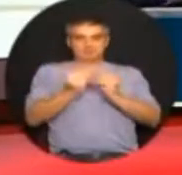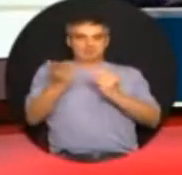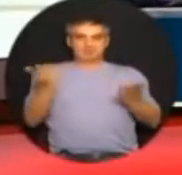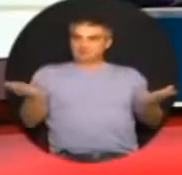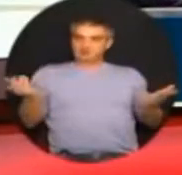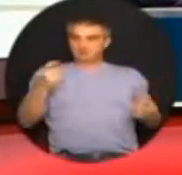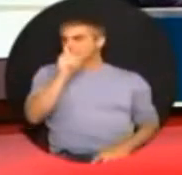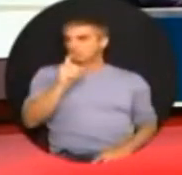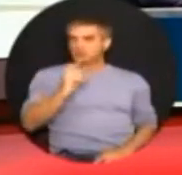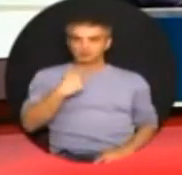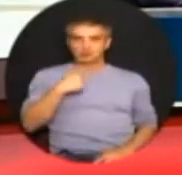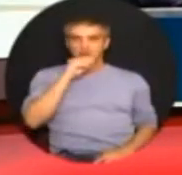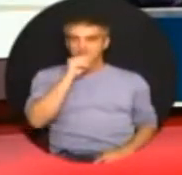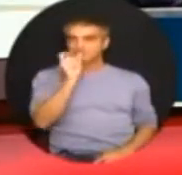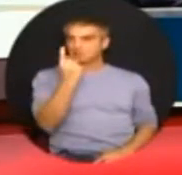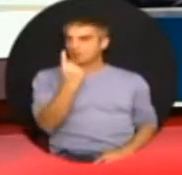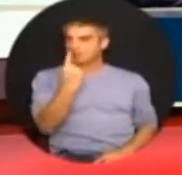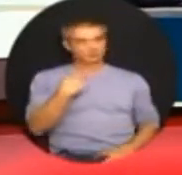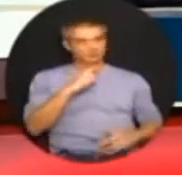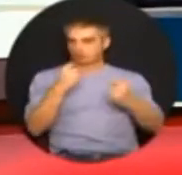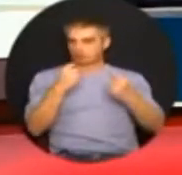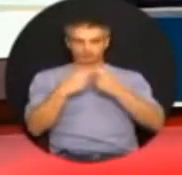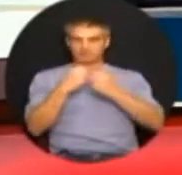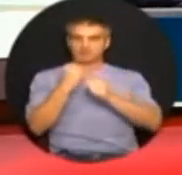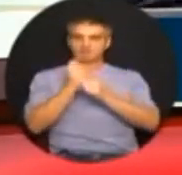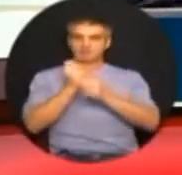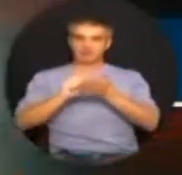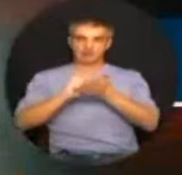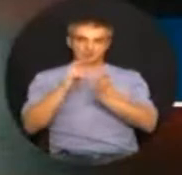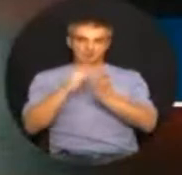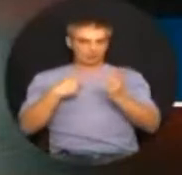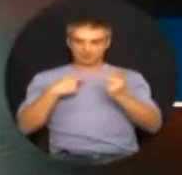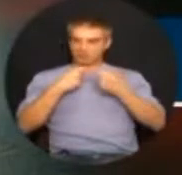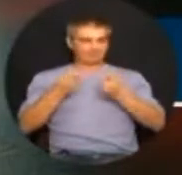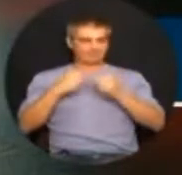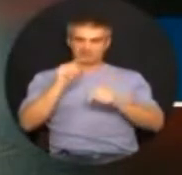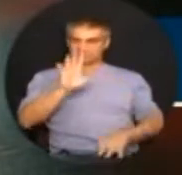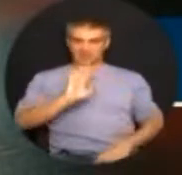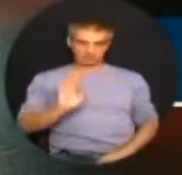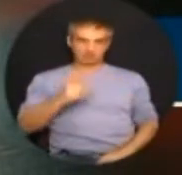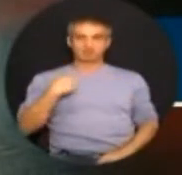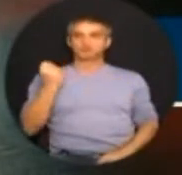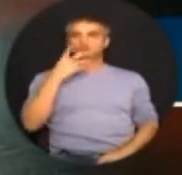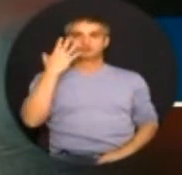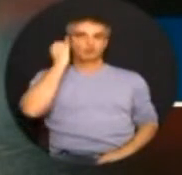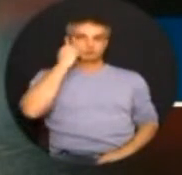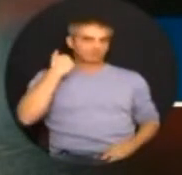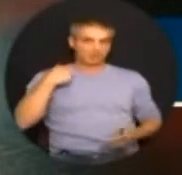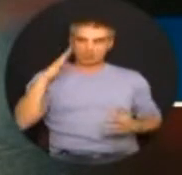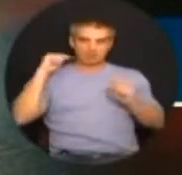שלהם. אני רק אולי יכולה להתייחס במילה אחת. אני לא שותפה לעבודה על חוק ההמלצות, אני לא חברת ועדה. הייתי שבוע במוסקבה, אז גם לא